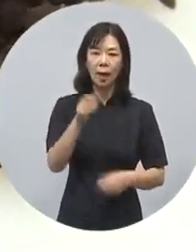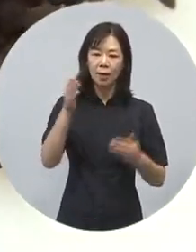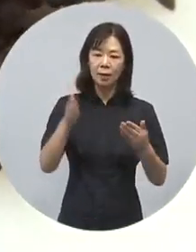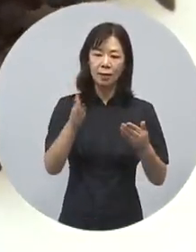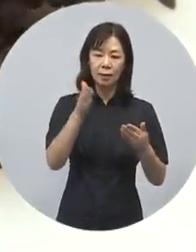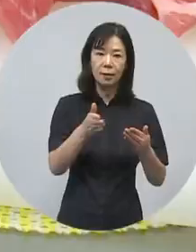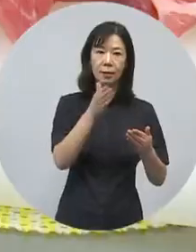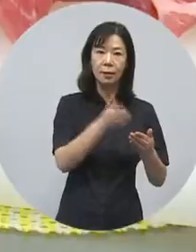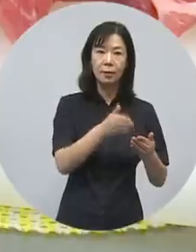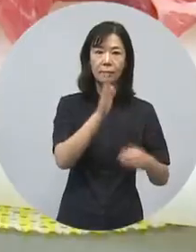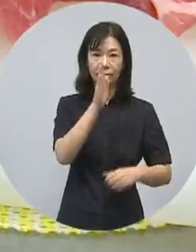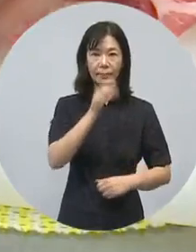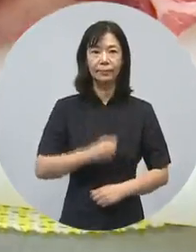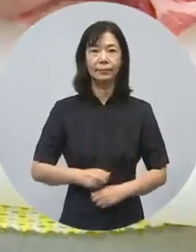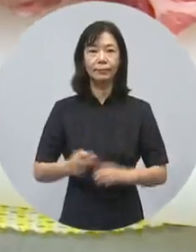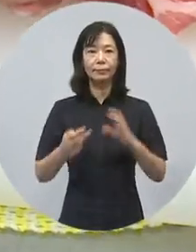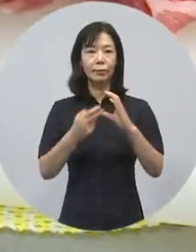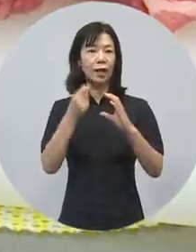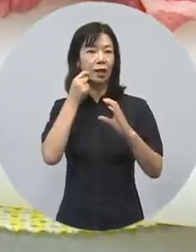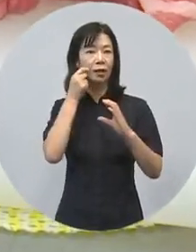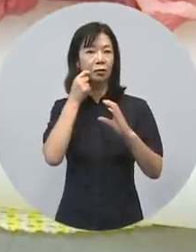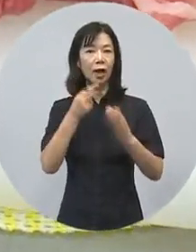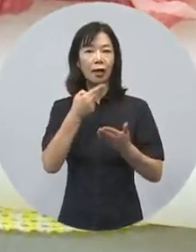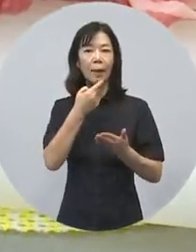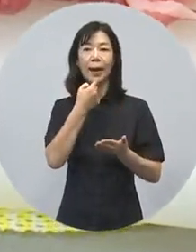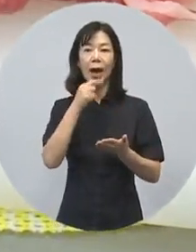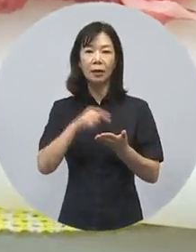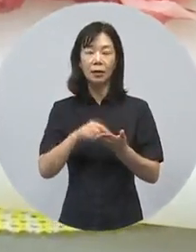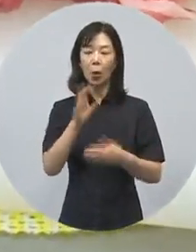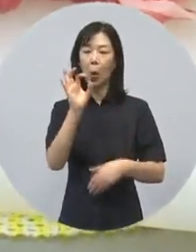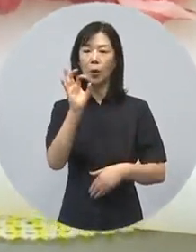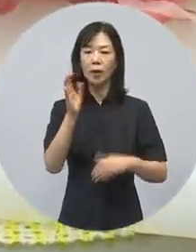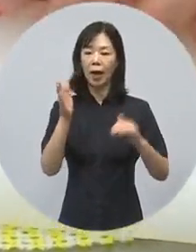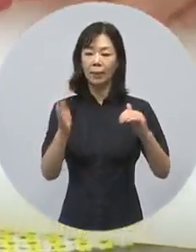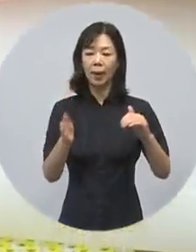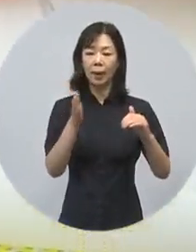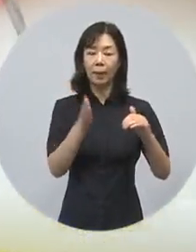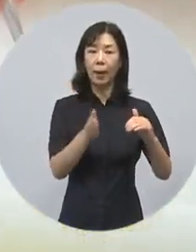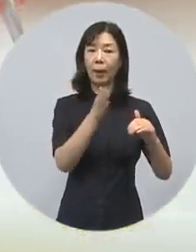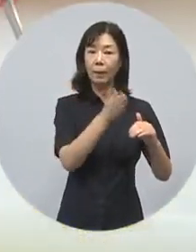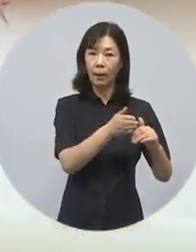はい、 豚肉は食べやすい大きさに切り分けます。